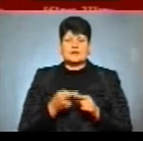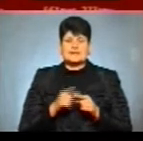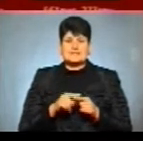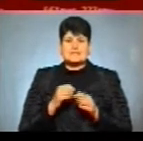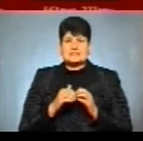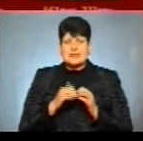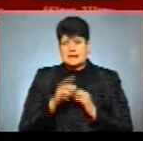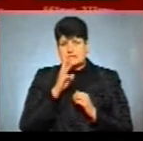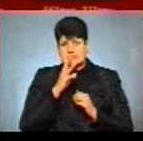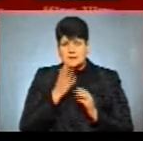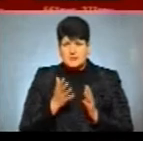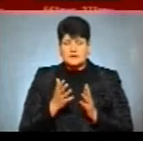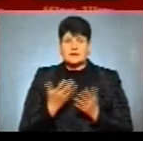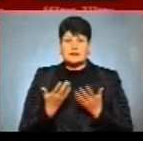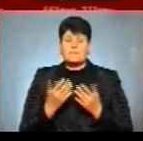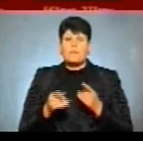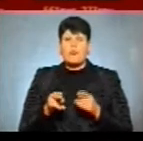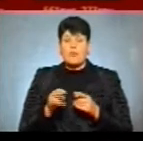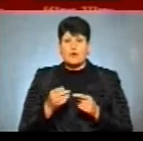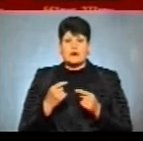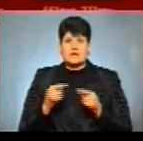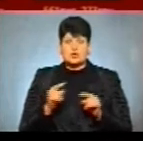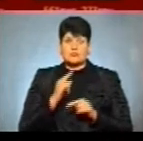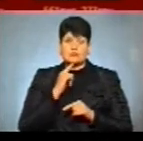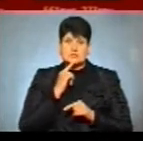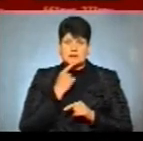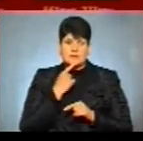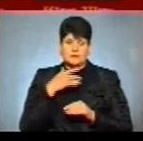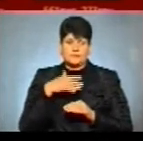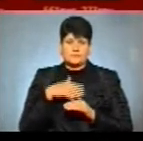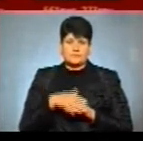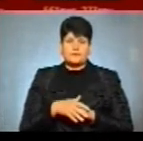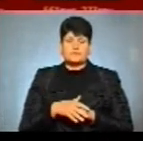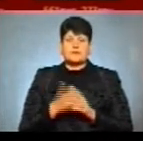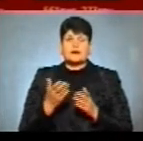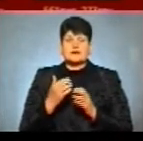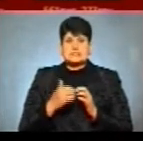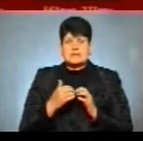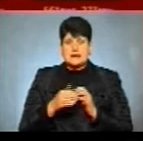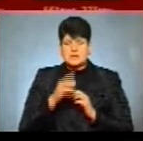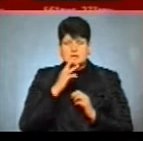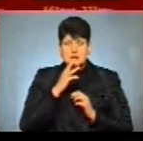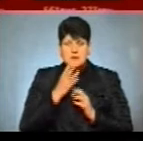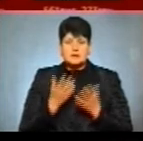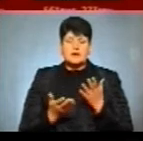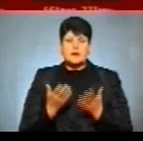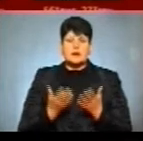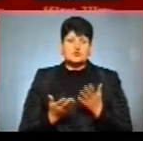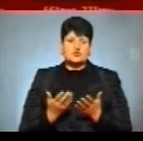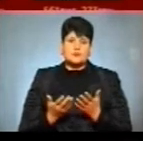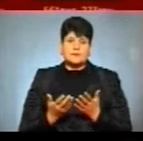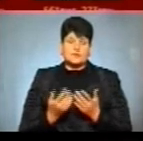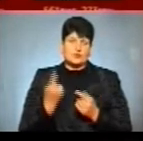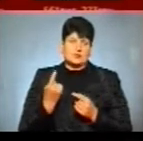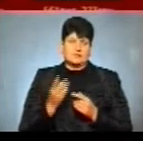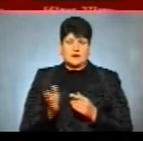середня заробітна плата, але, в принципі, ну, по-іншому складно зорієнтуватися, яка середня заробітна плата, якщо, ну,